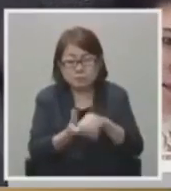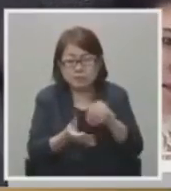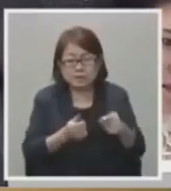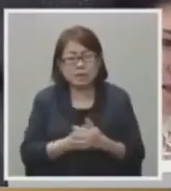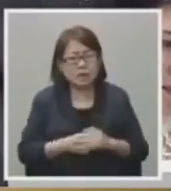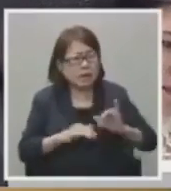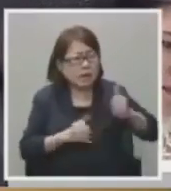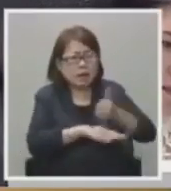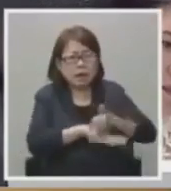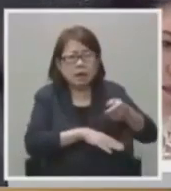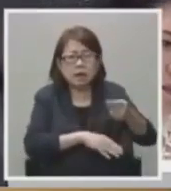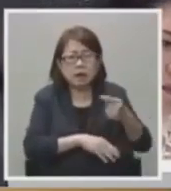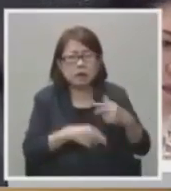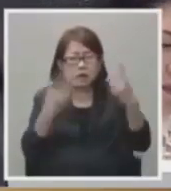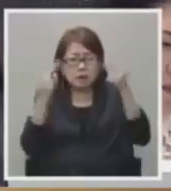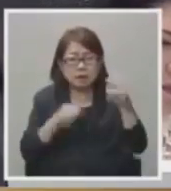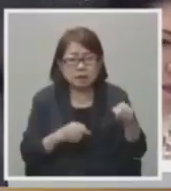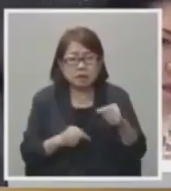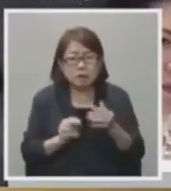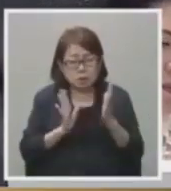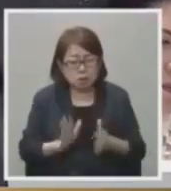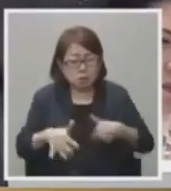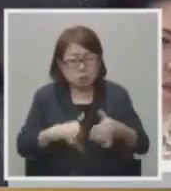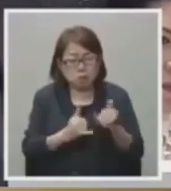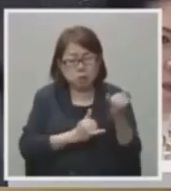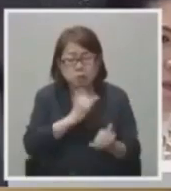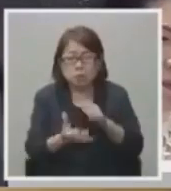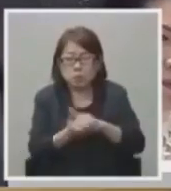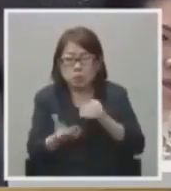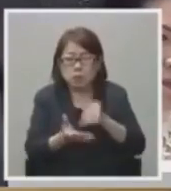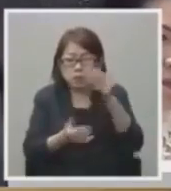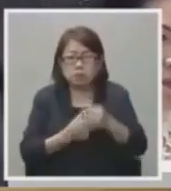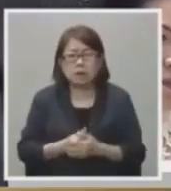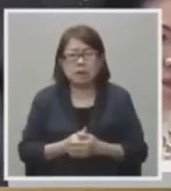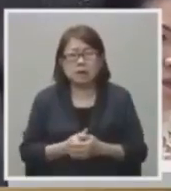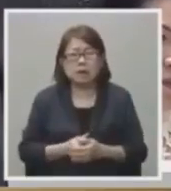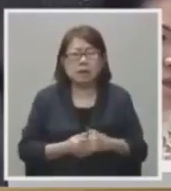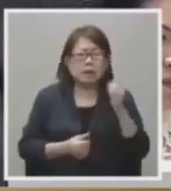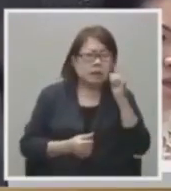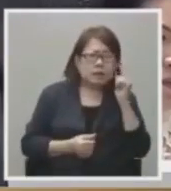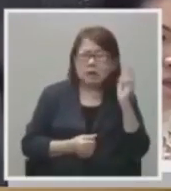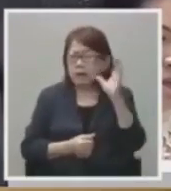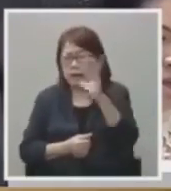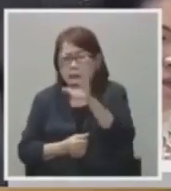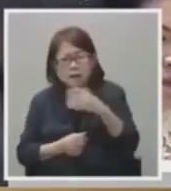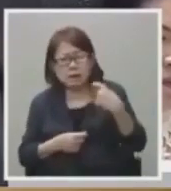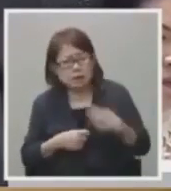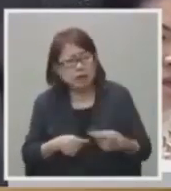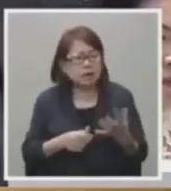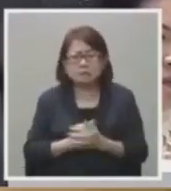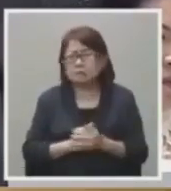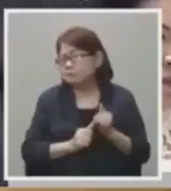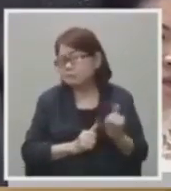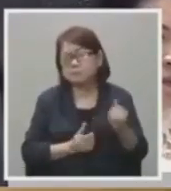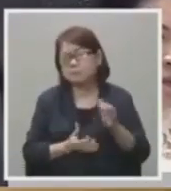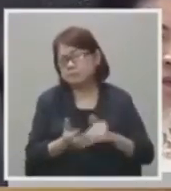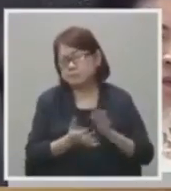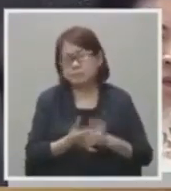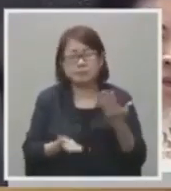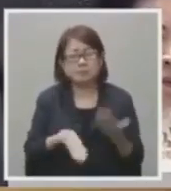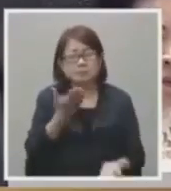ศนี้คนที่เข้าบ่อนเพราะอะไรฮะเขาไม่มีความหวังเศรษฐกิจแบบนี้เจออะไร